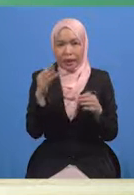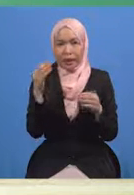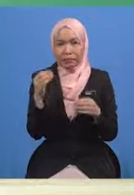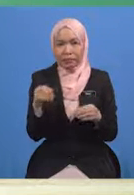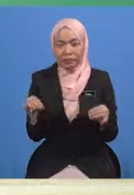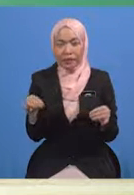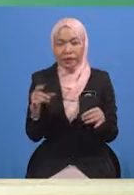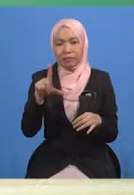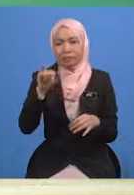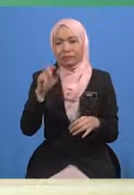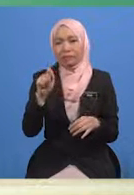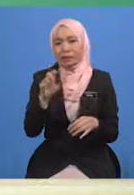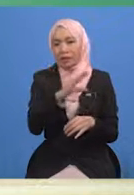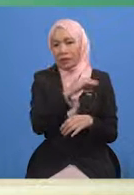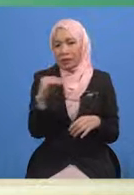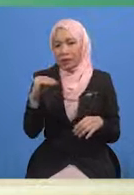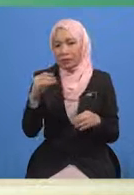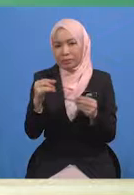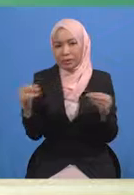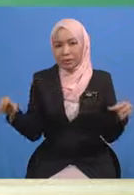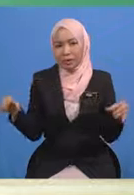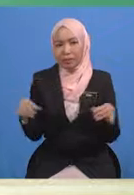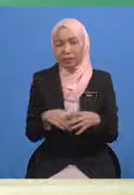tanah liat dan pasir.